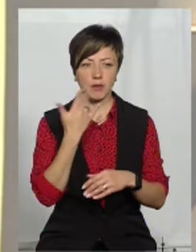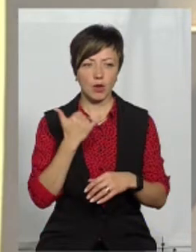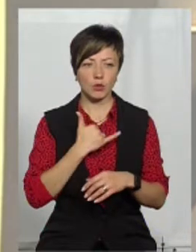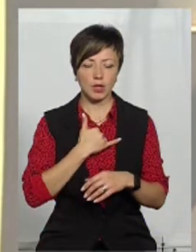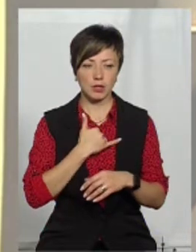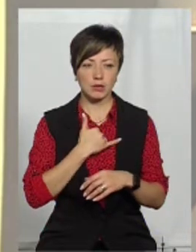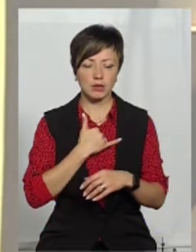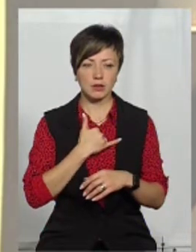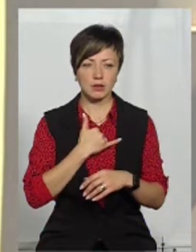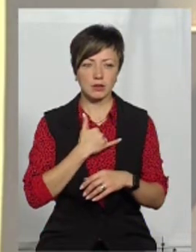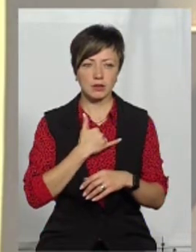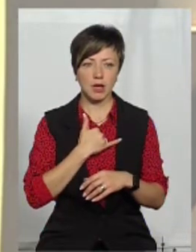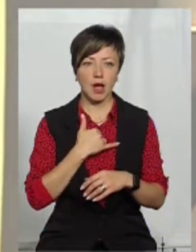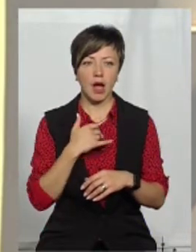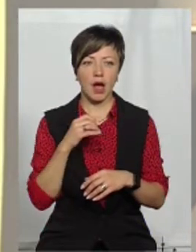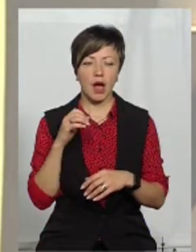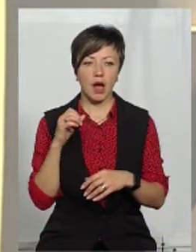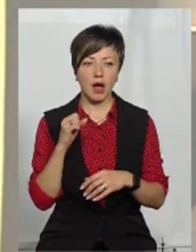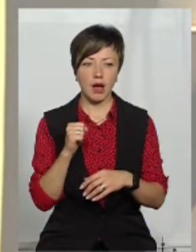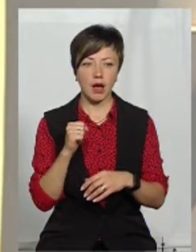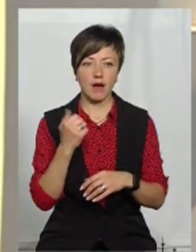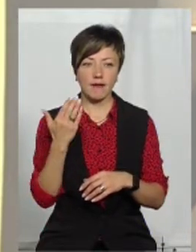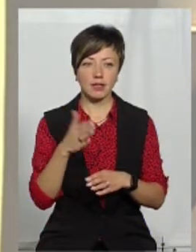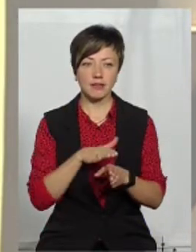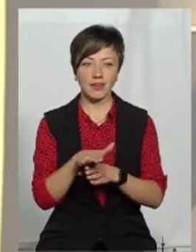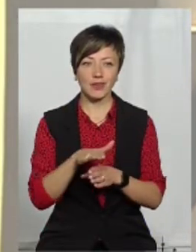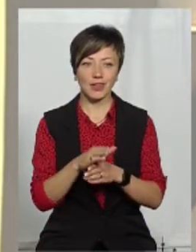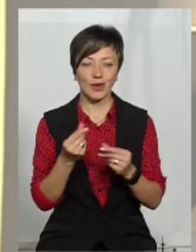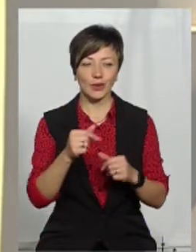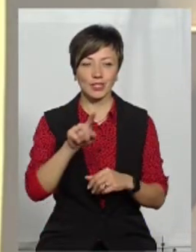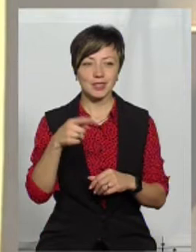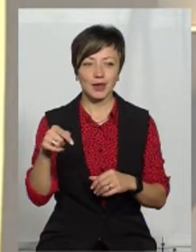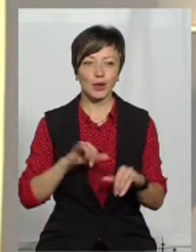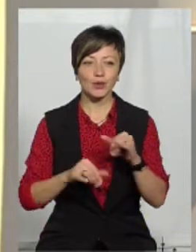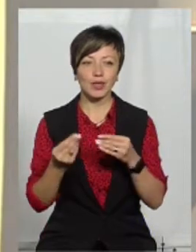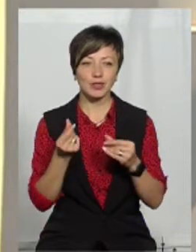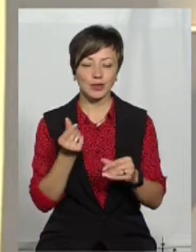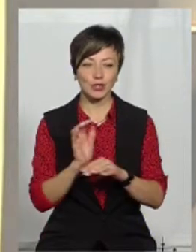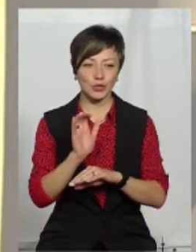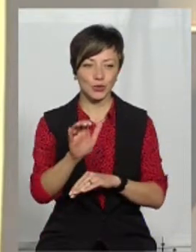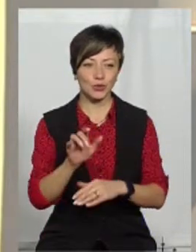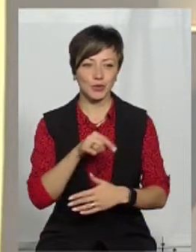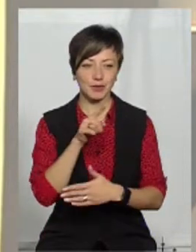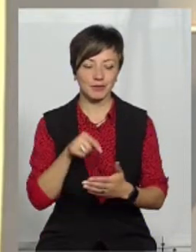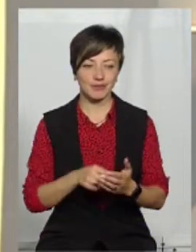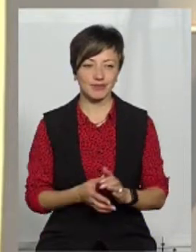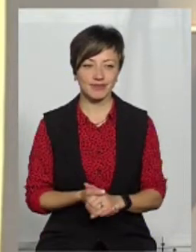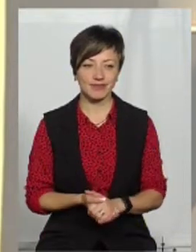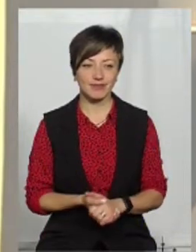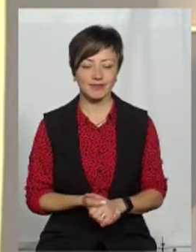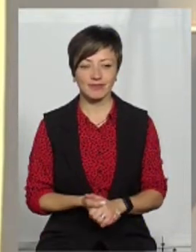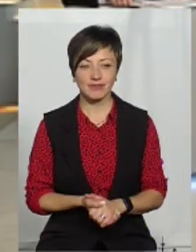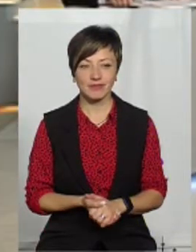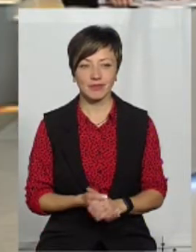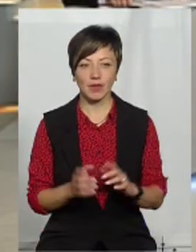по ньому з людей стягують, ваші виконавці гроші стягують. Куди ті гроші йдуть? Дякуємо за